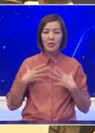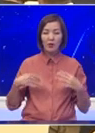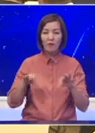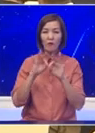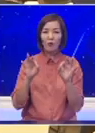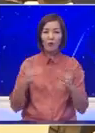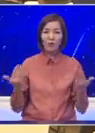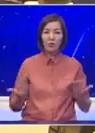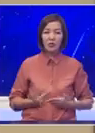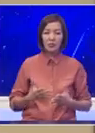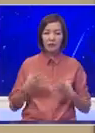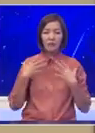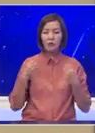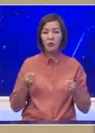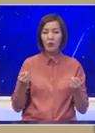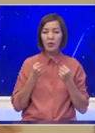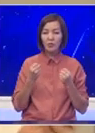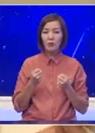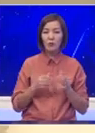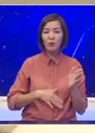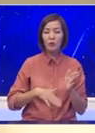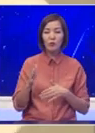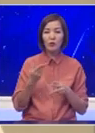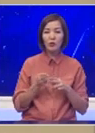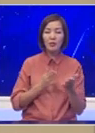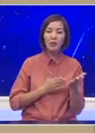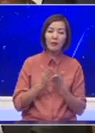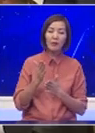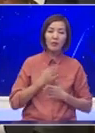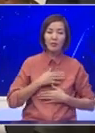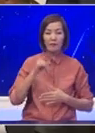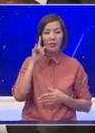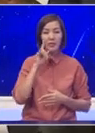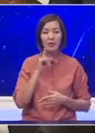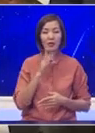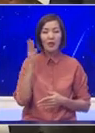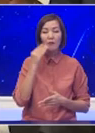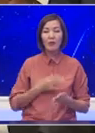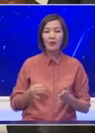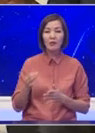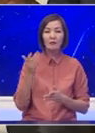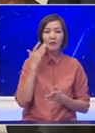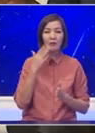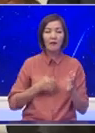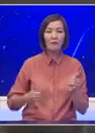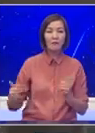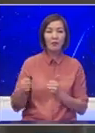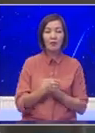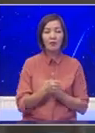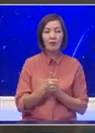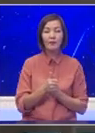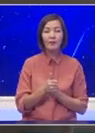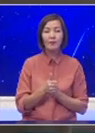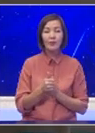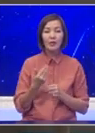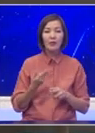жизни, физкультура и спорт – один из приоритетных направлений в нашей стране. Алматинская область – не исключение. Более того, именно